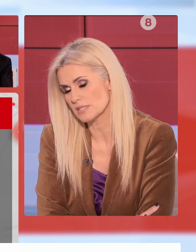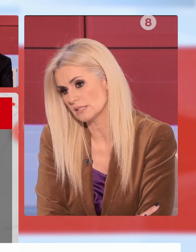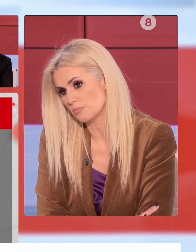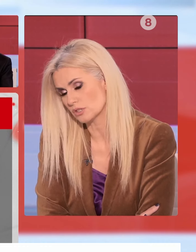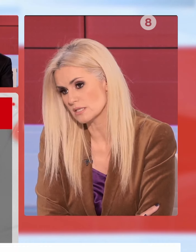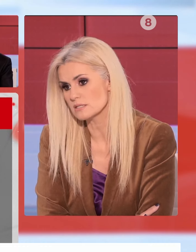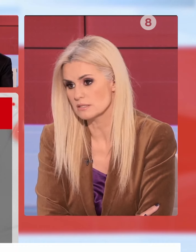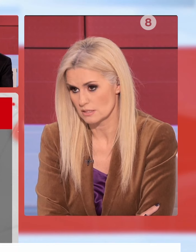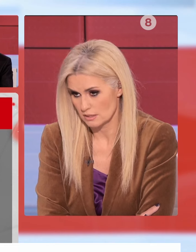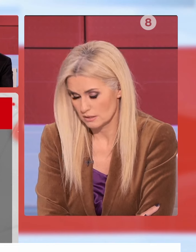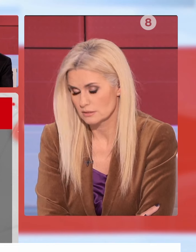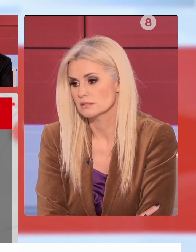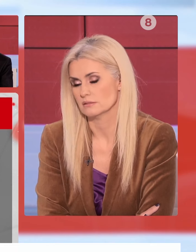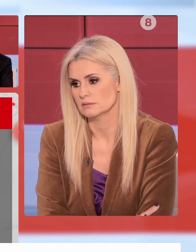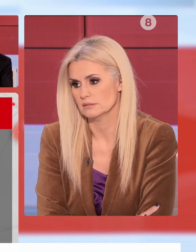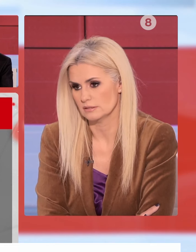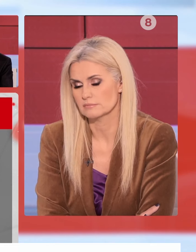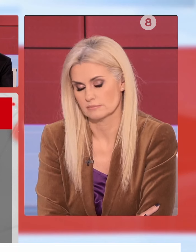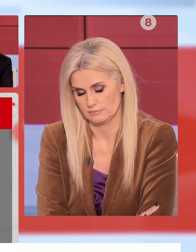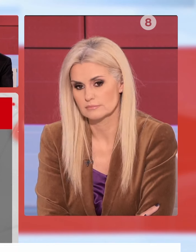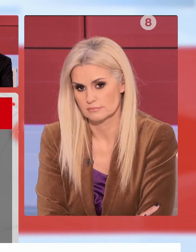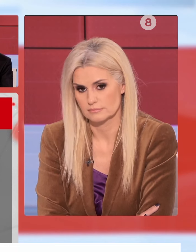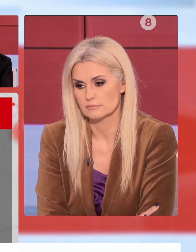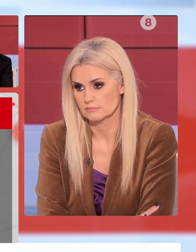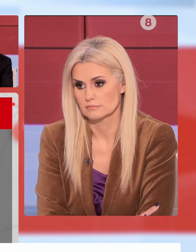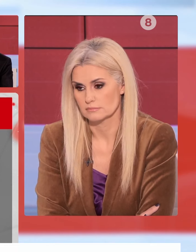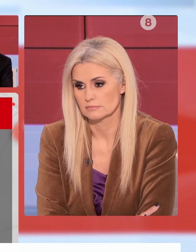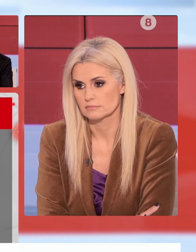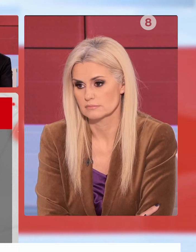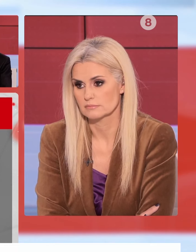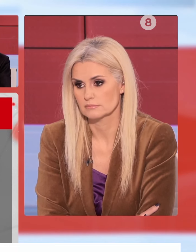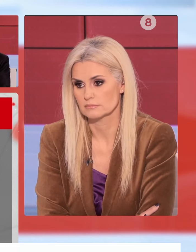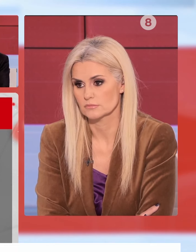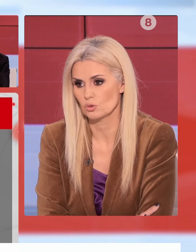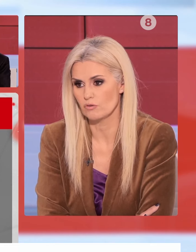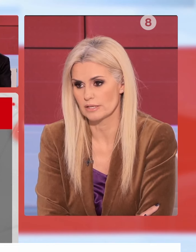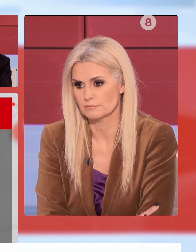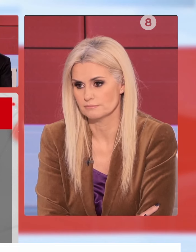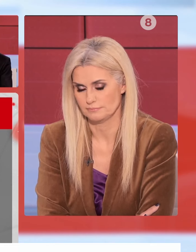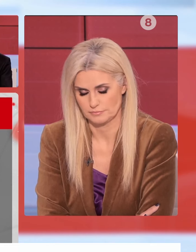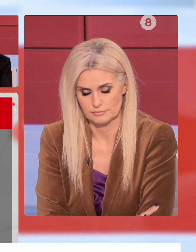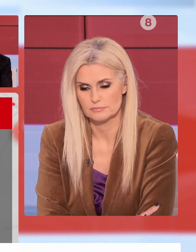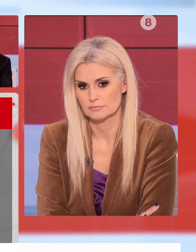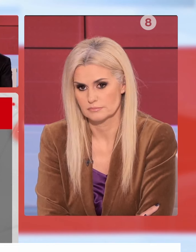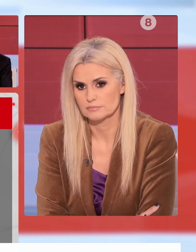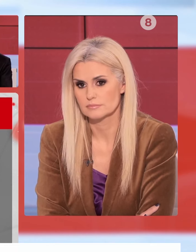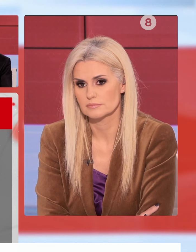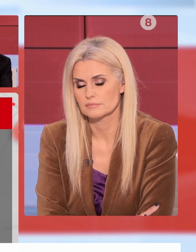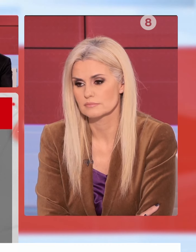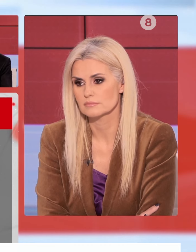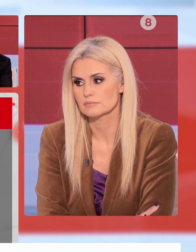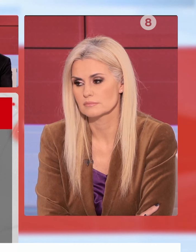που λέμε σαν ρεπορτάζ. Έτσι στην πολιτική γραμματεία. Έτσι. Ναι. Δηλαδή, ότι από εκεί άρχισε όντως να ξετυλίγεται το κουβάρι. Το κουβάρι και μετά